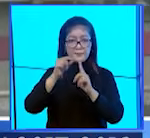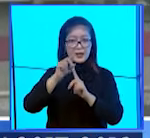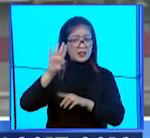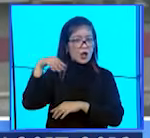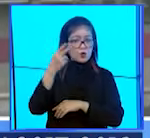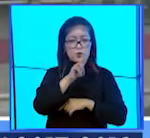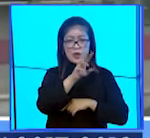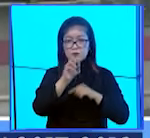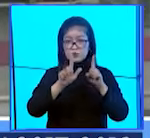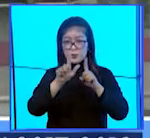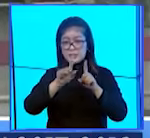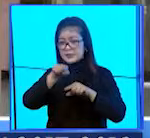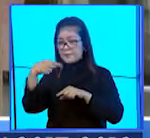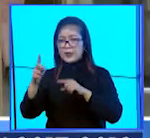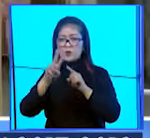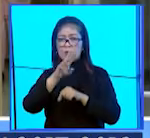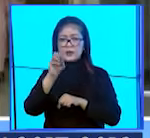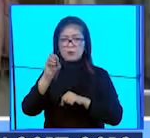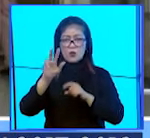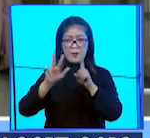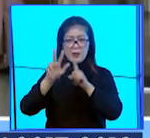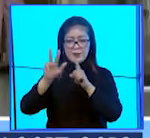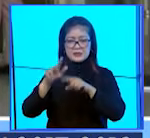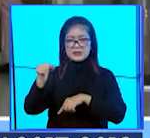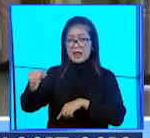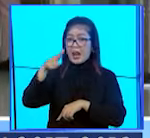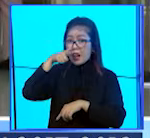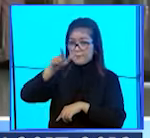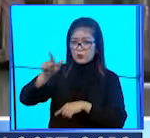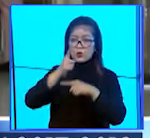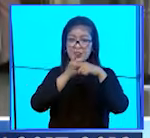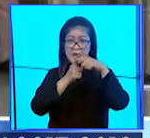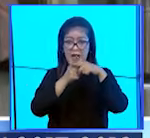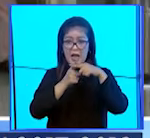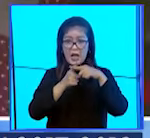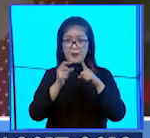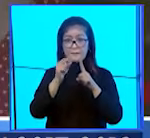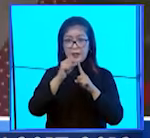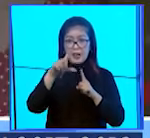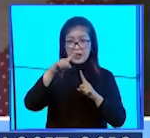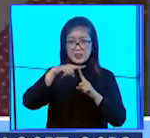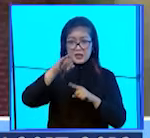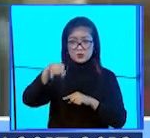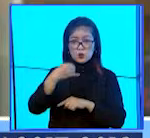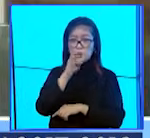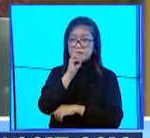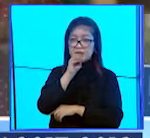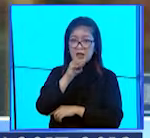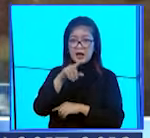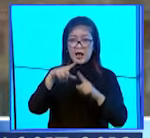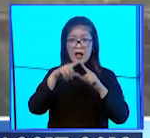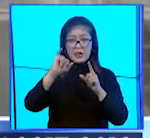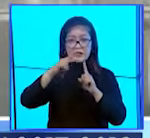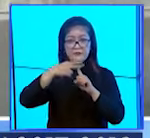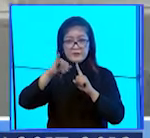2017-2018 di Kabupaten Lampung Tengah. Pelaksana tugas harian, juru bicara KPK Ali Fikri menyebutkan